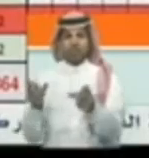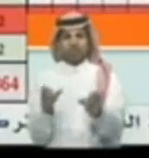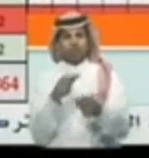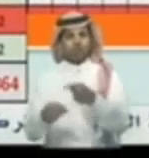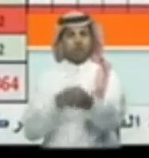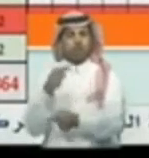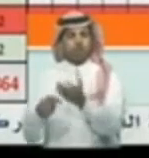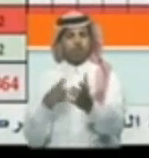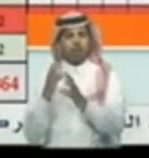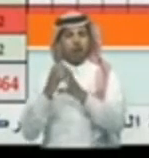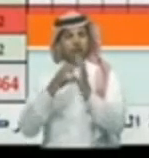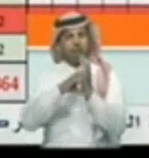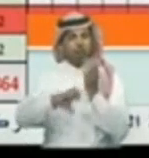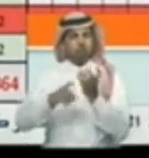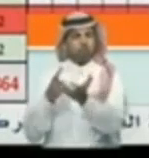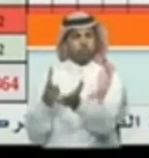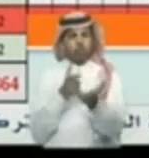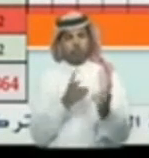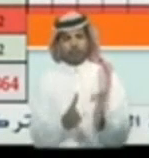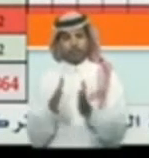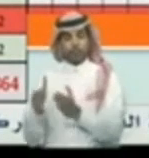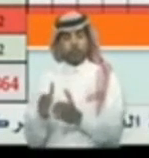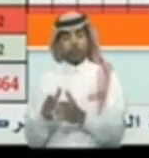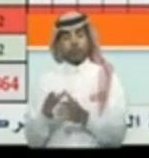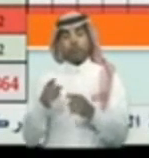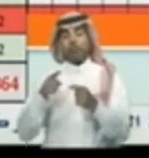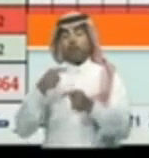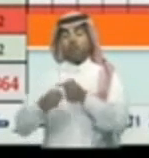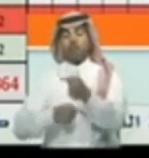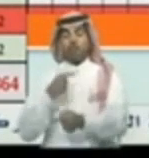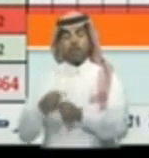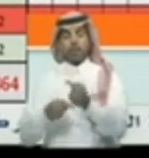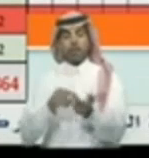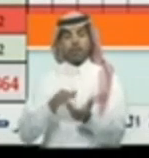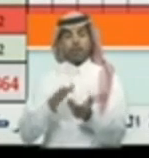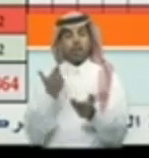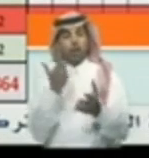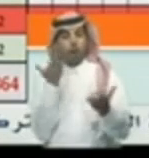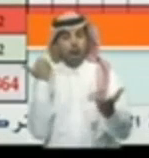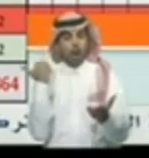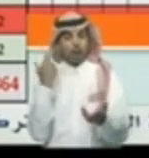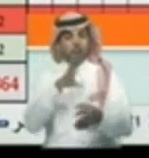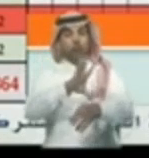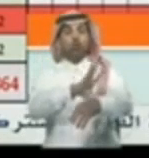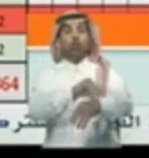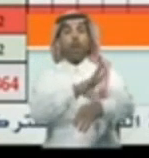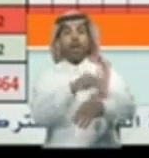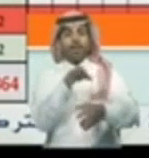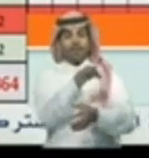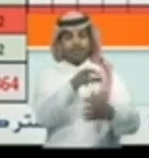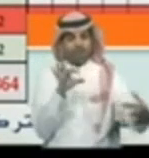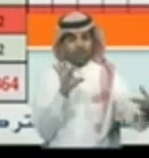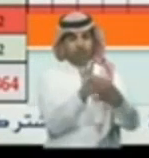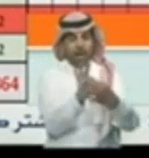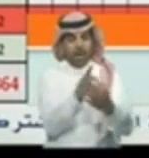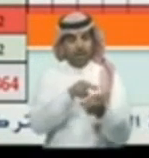العسكرية. وتتمثل هذه العمليات العسكرية حتى الانقلاب على اتفاق ستوكهولم، حيث وصلت اختراقات